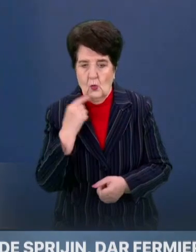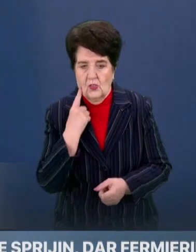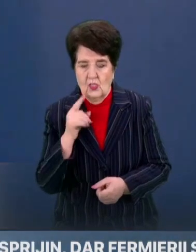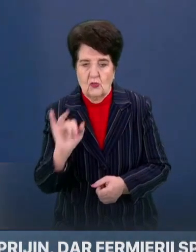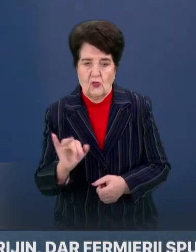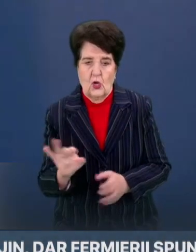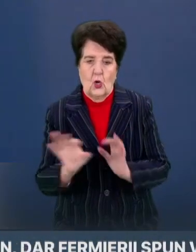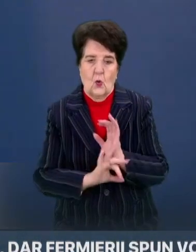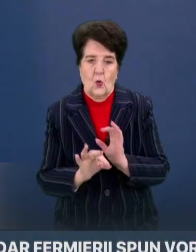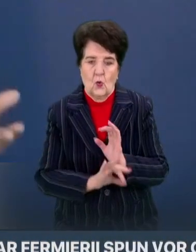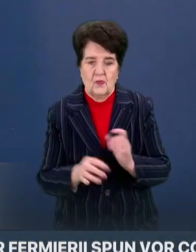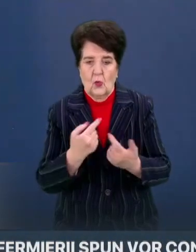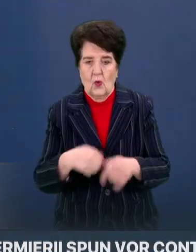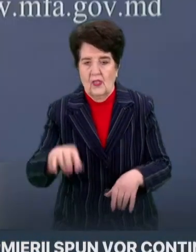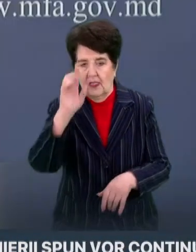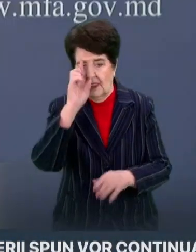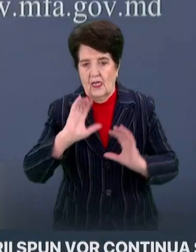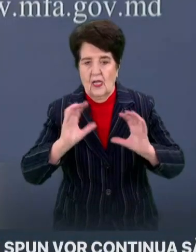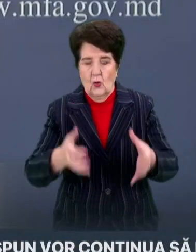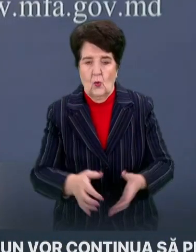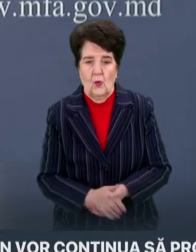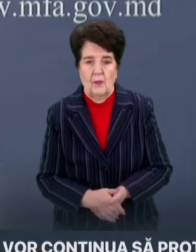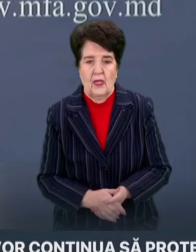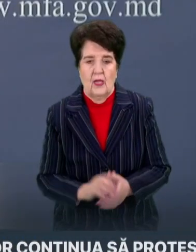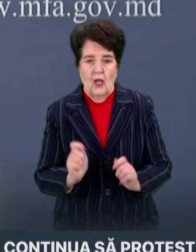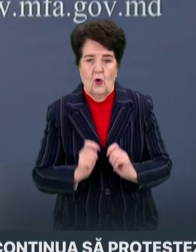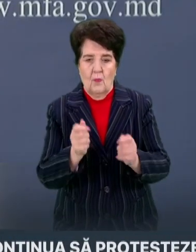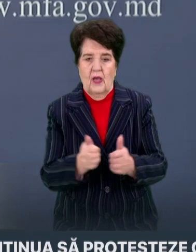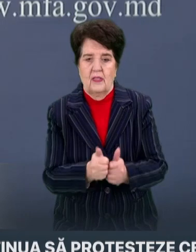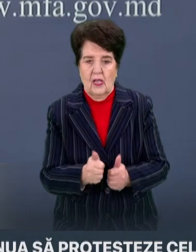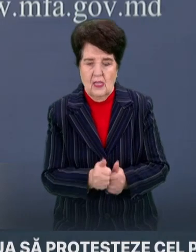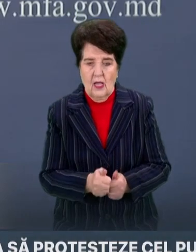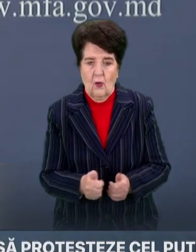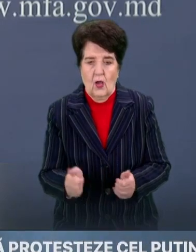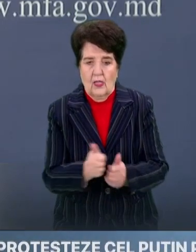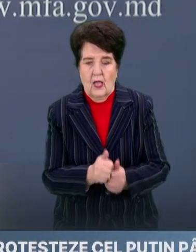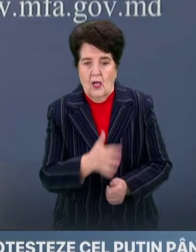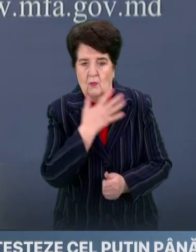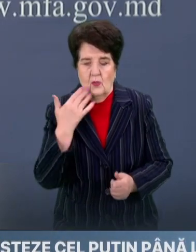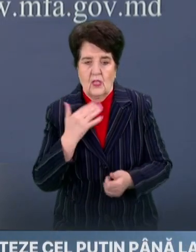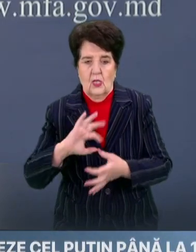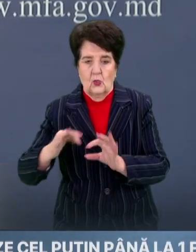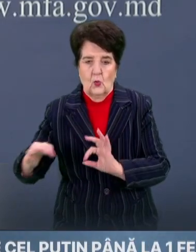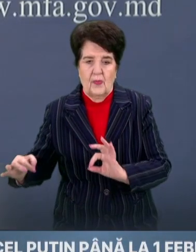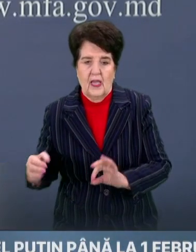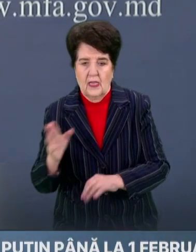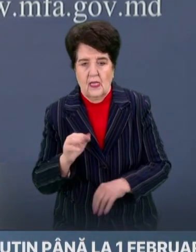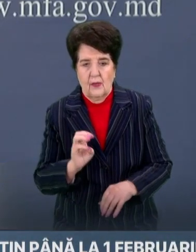Vom colabora cu alte țări în lume. Am abordat un șir de subiecte, așa